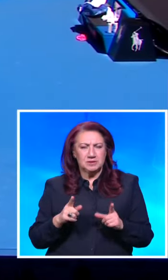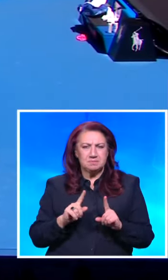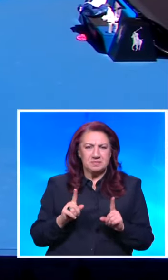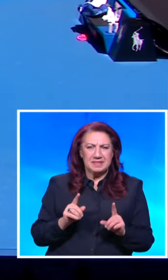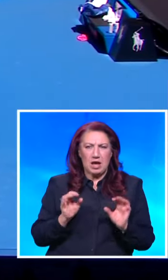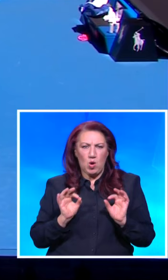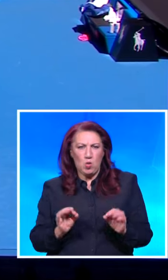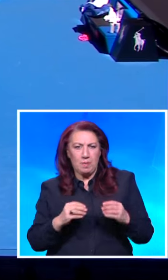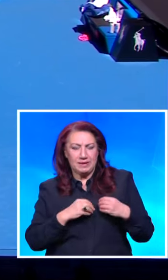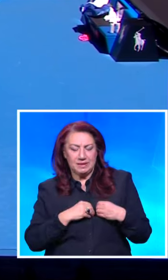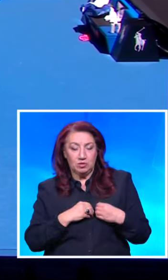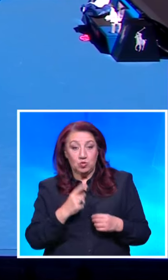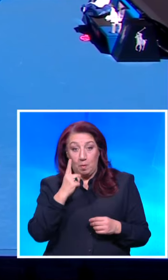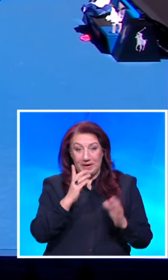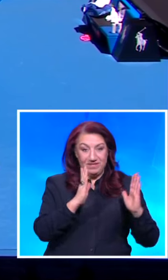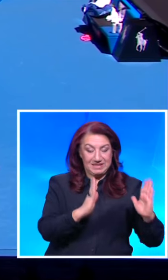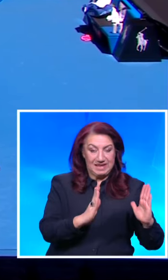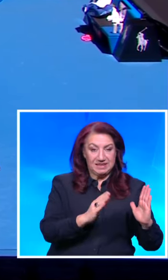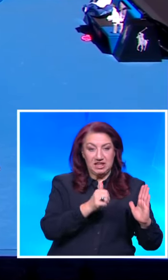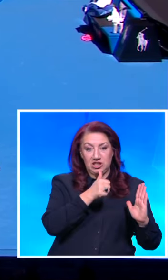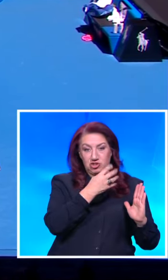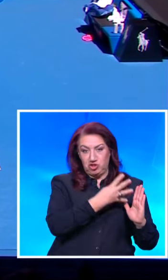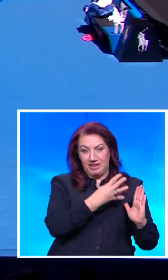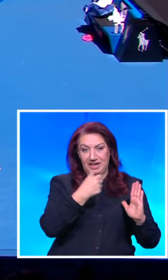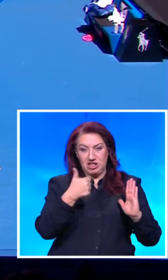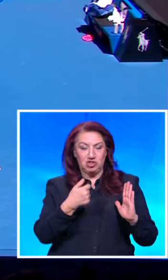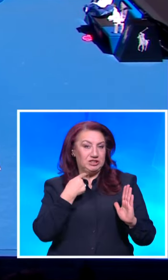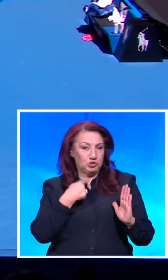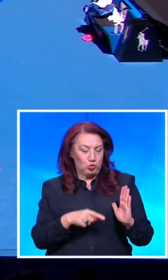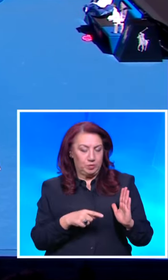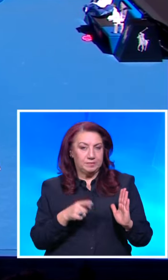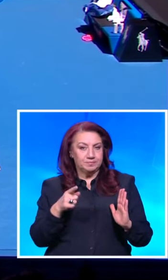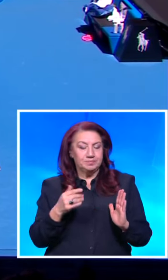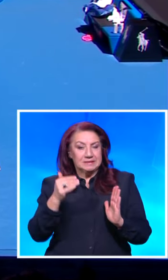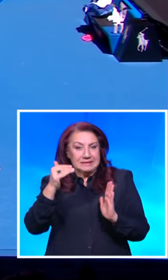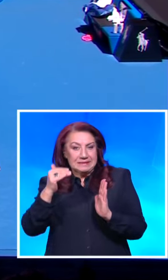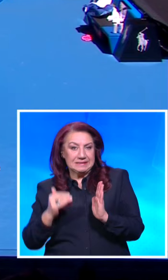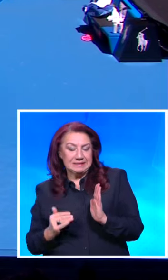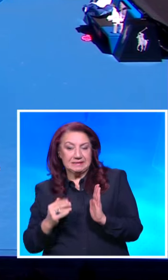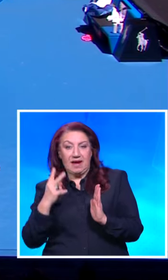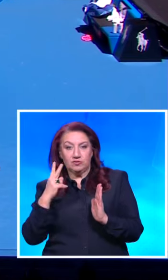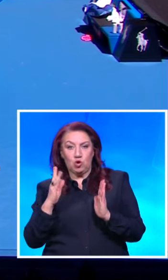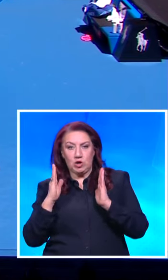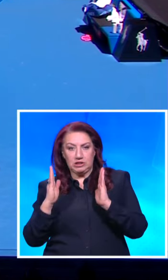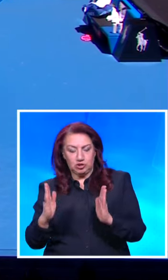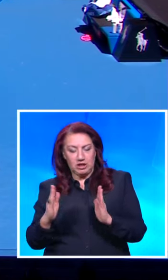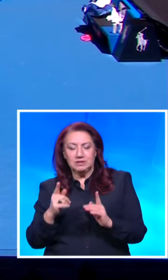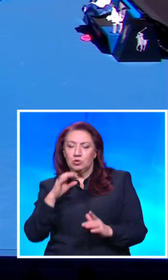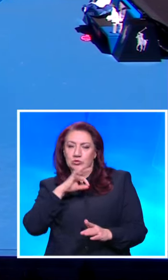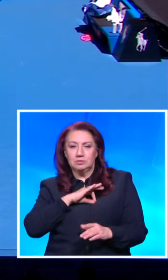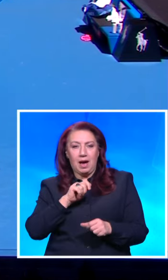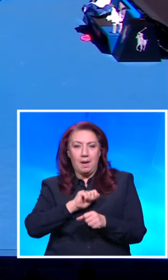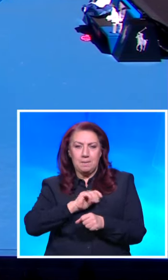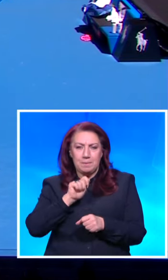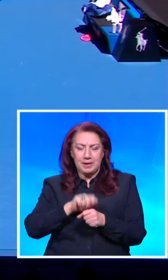загуби първия сет с 4-6 гейма. Най-добрият ни тенисист изоставаше с проби във втората част, но успя да направи пълен